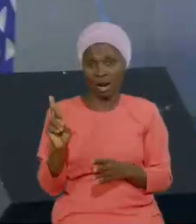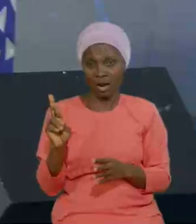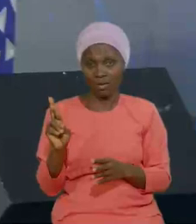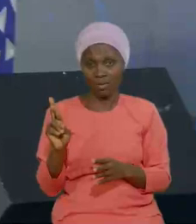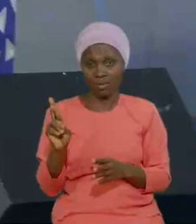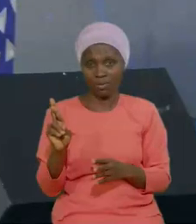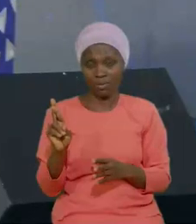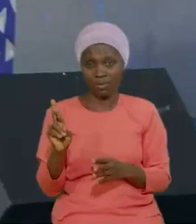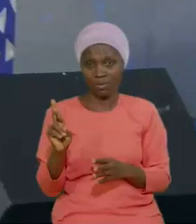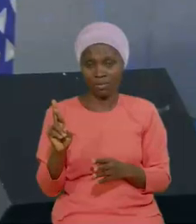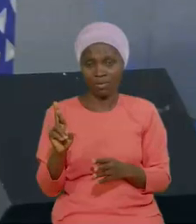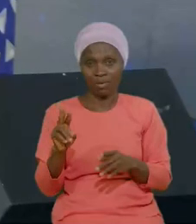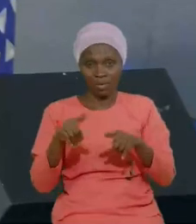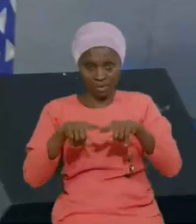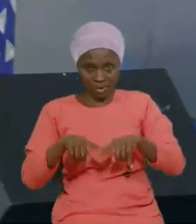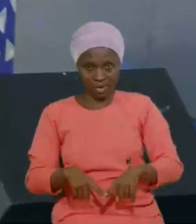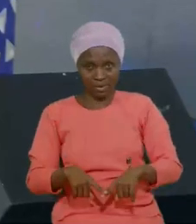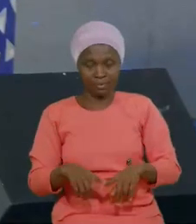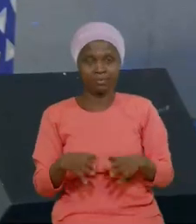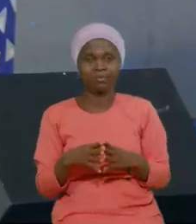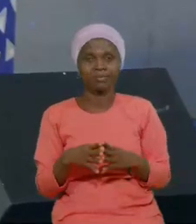Premièrement, aller.